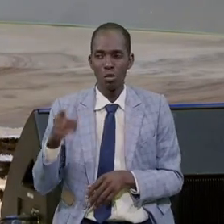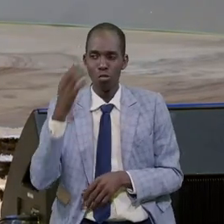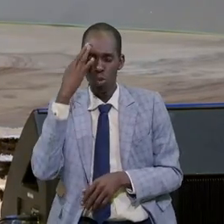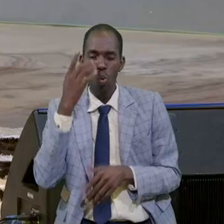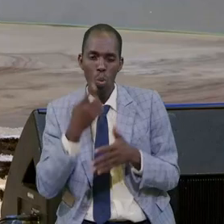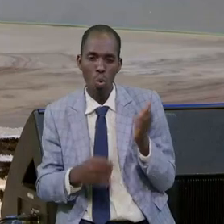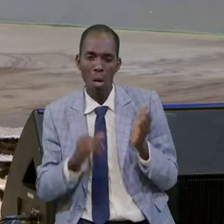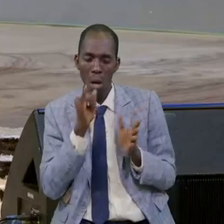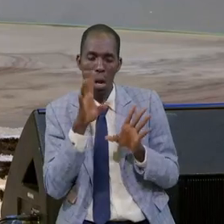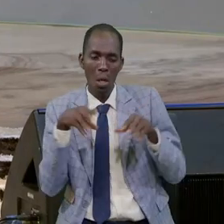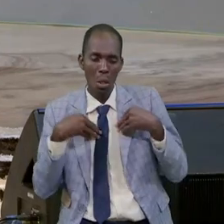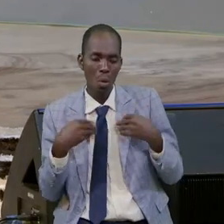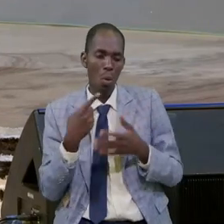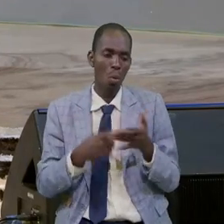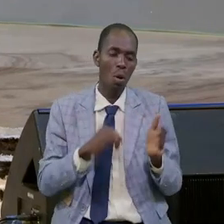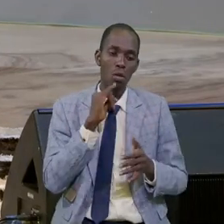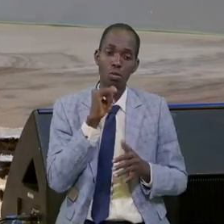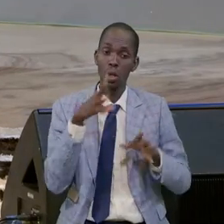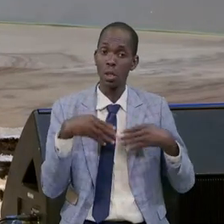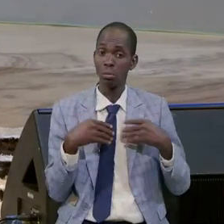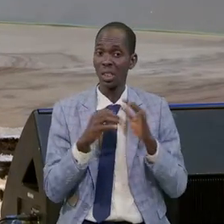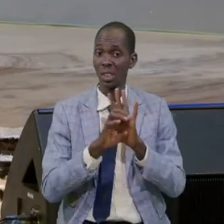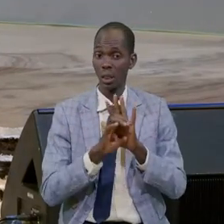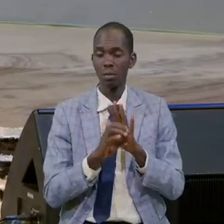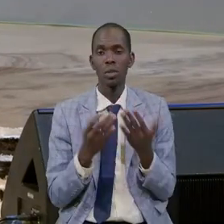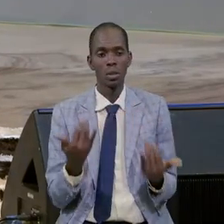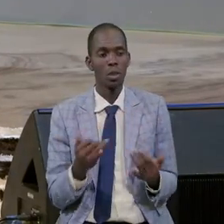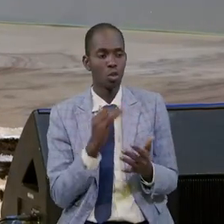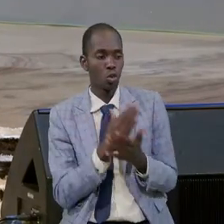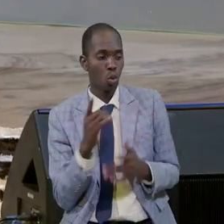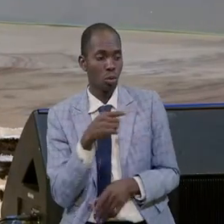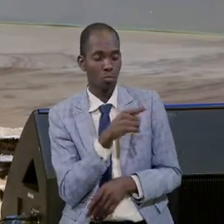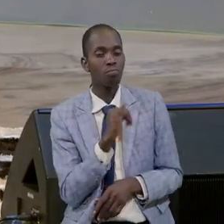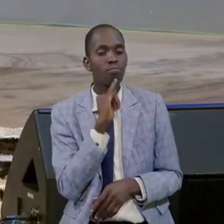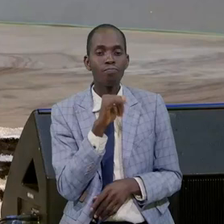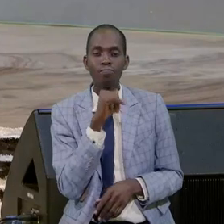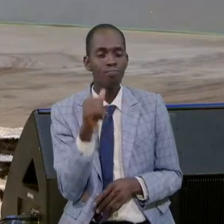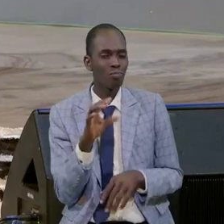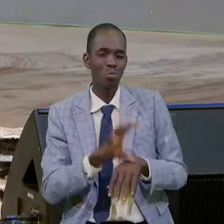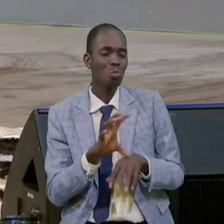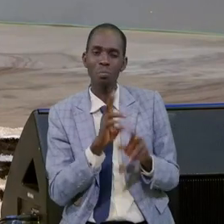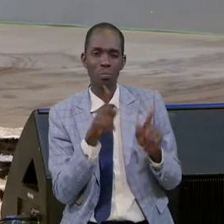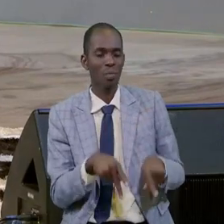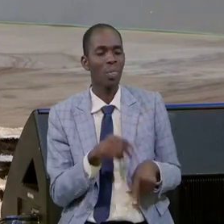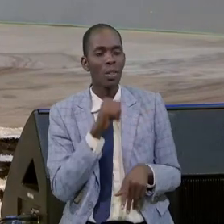pas agréable. Ils ont une compréhension. Par exemple, si quelqu'un même ne va pas à